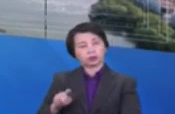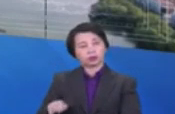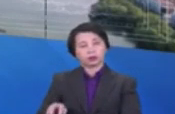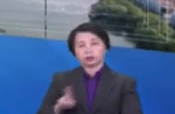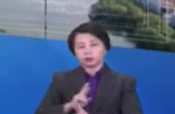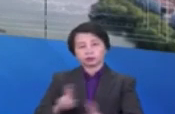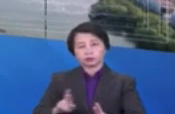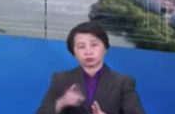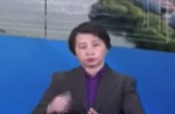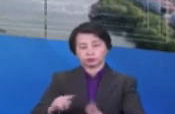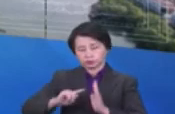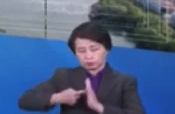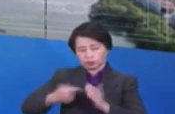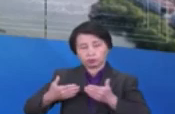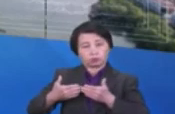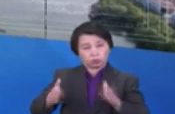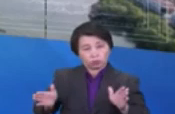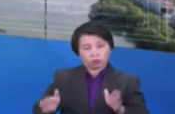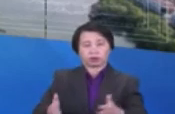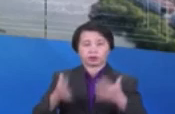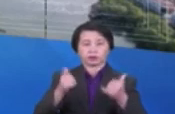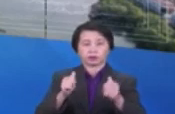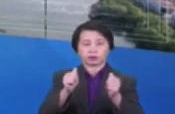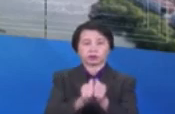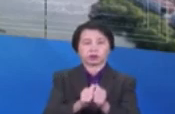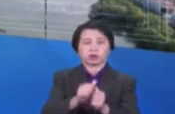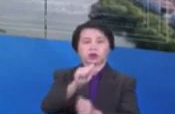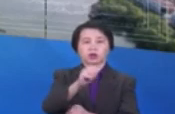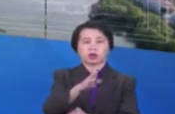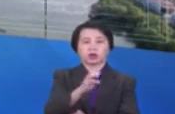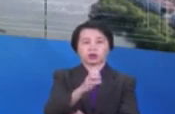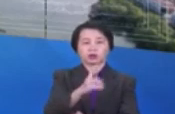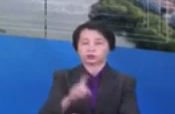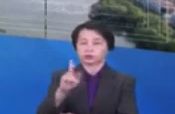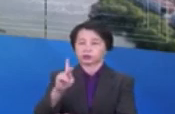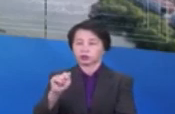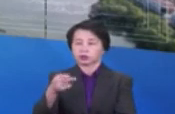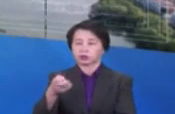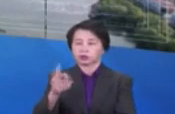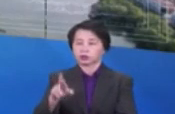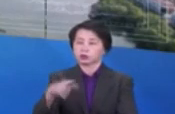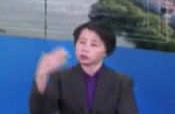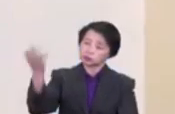bersedia untuk diaktifkan. Info lanjut kita bersama dengan Abdul Kahar Omar. Teruskan.